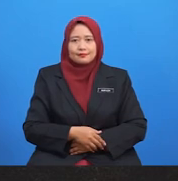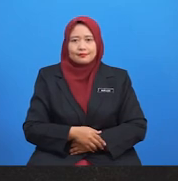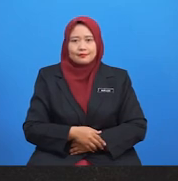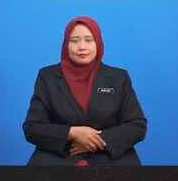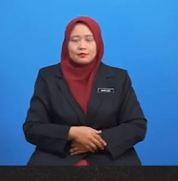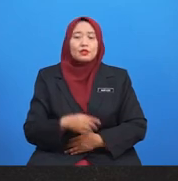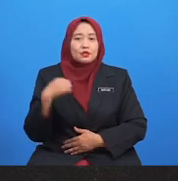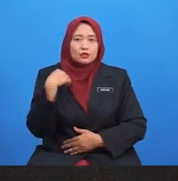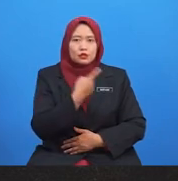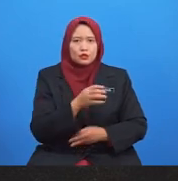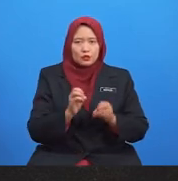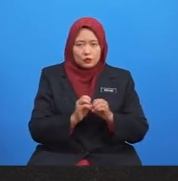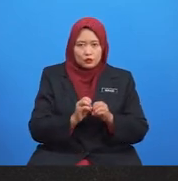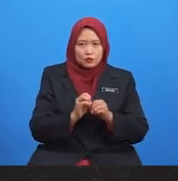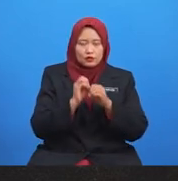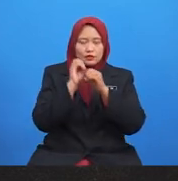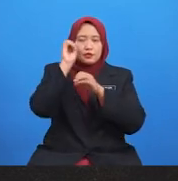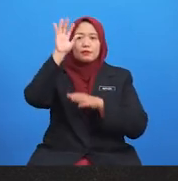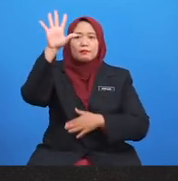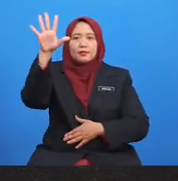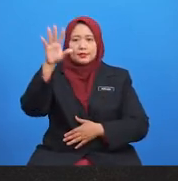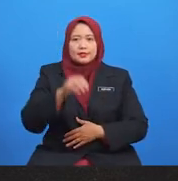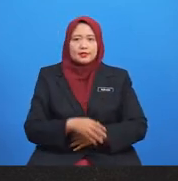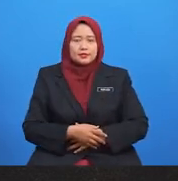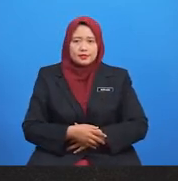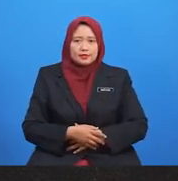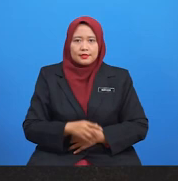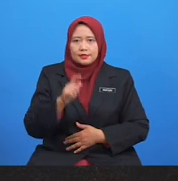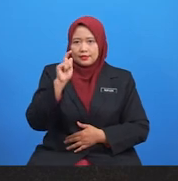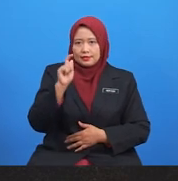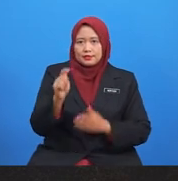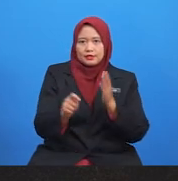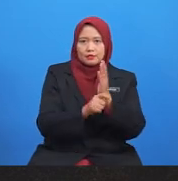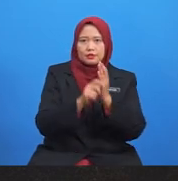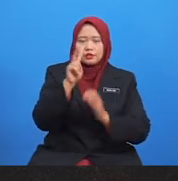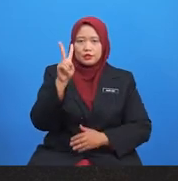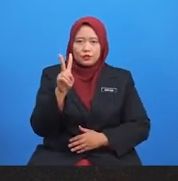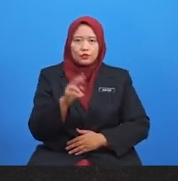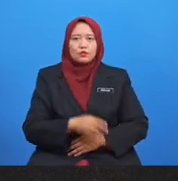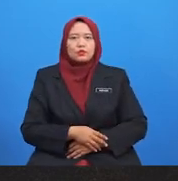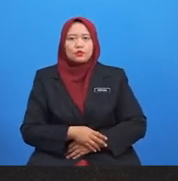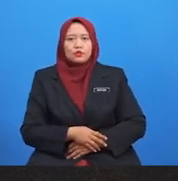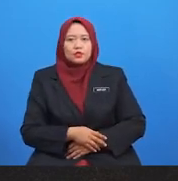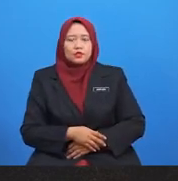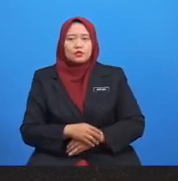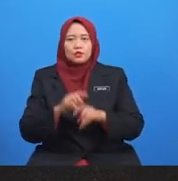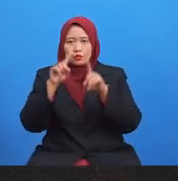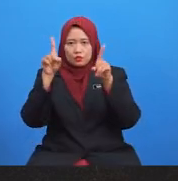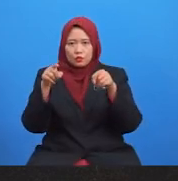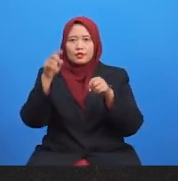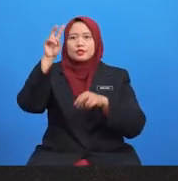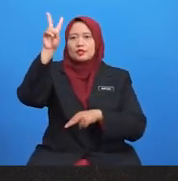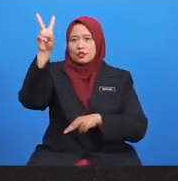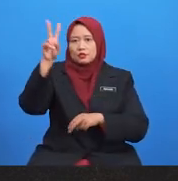Kita perlu kembangkan fungsi kurungan X tambah 2 tutup kurungan kuasa 2.